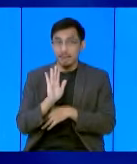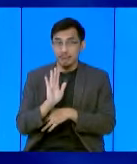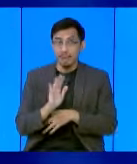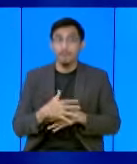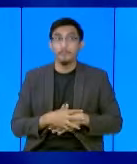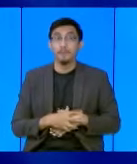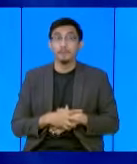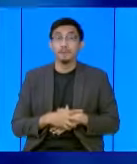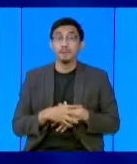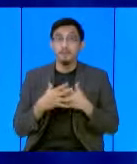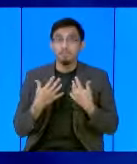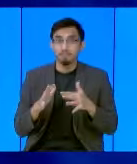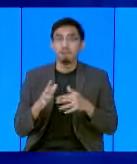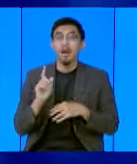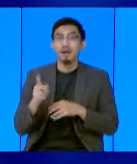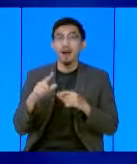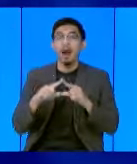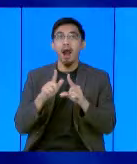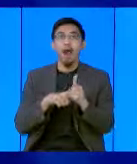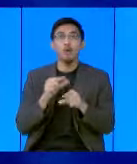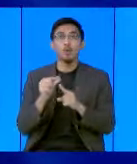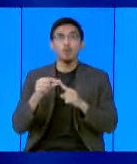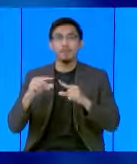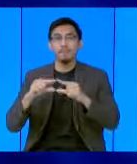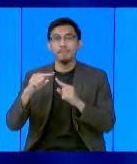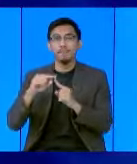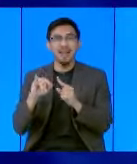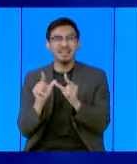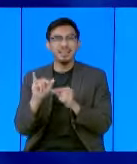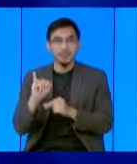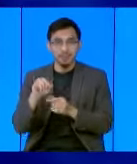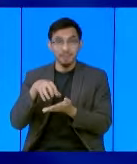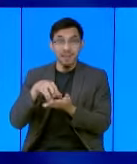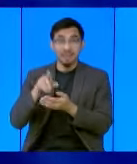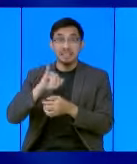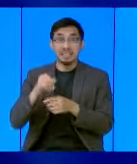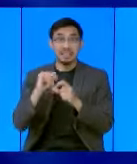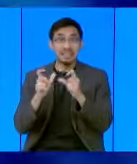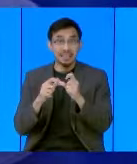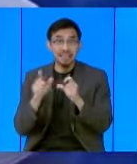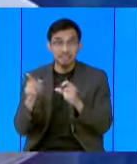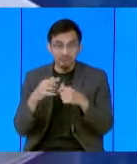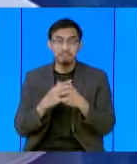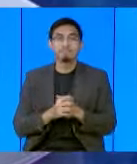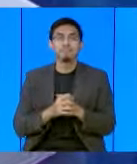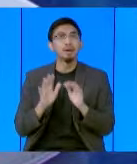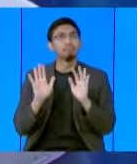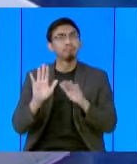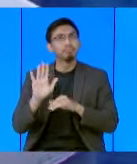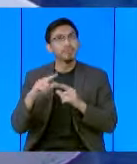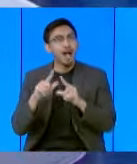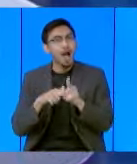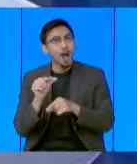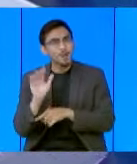final Laga Derby Serumpun pada malam ini. Dan sudah ada Pak Ayu Pratiwi di Jakarta International Stadium. Baik rekan